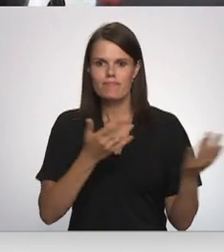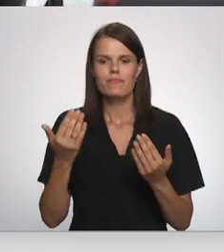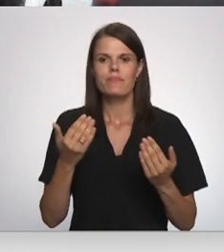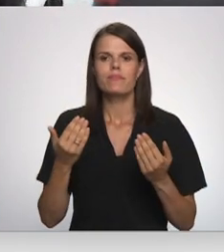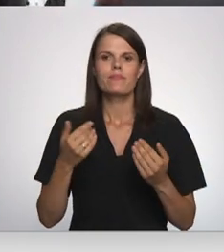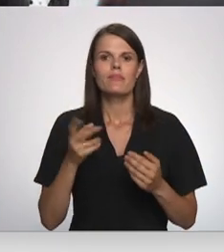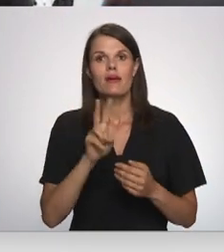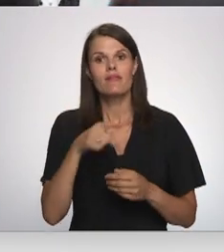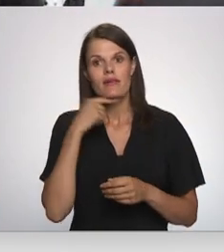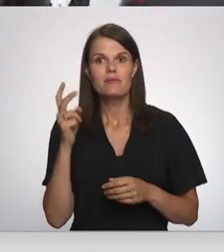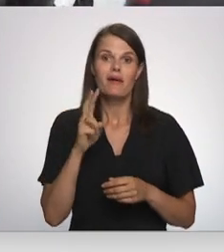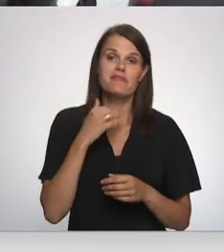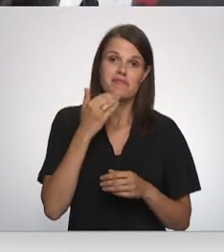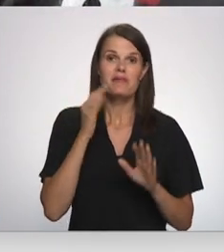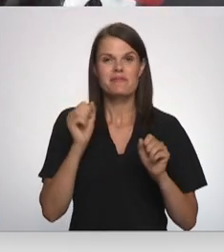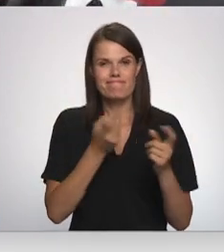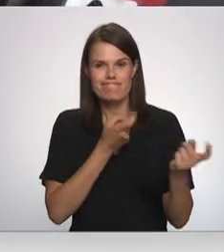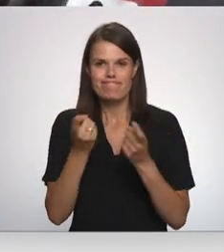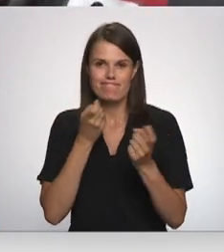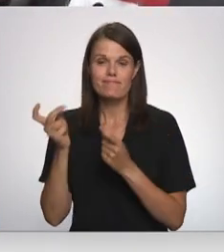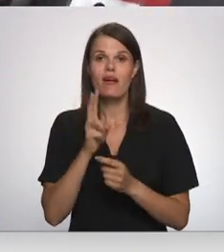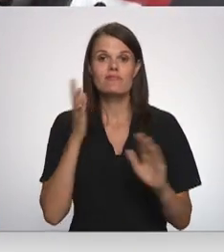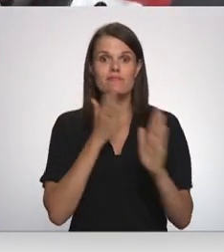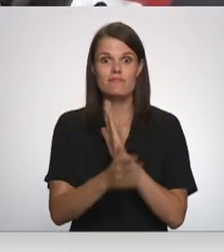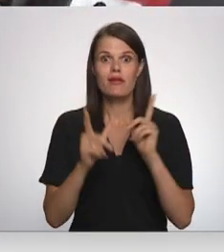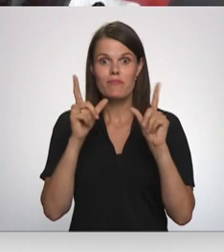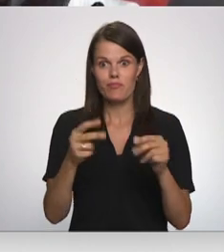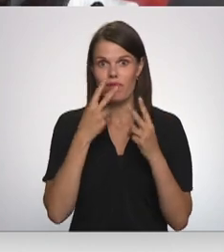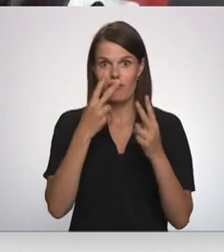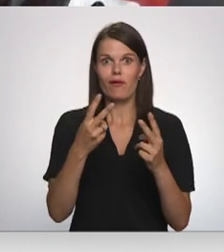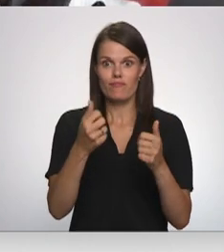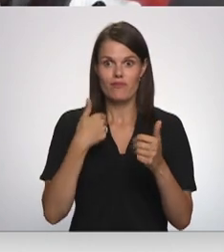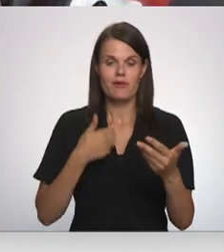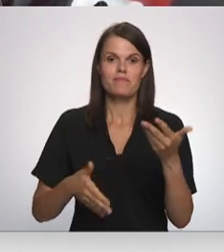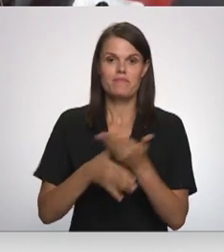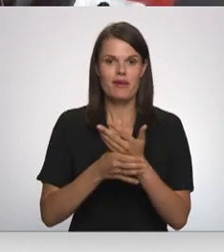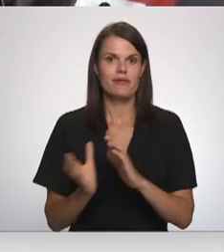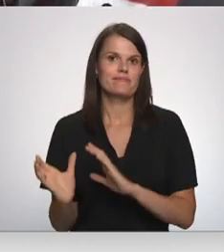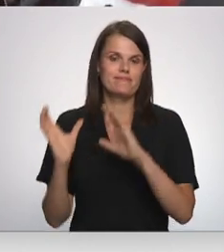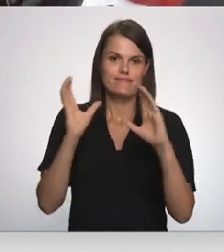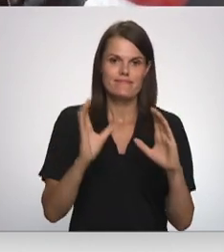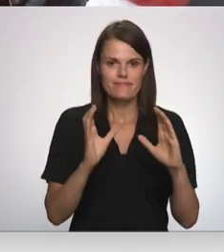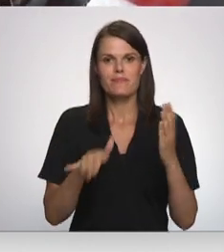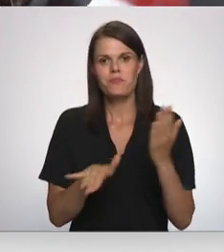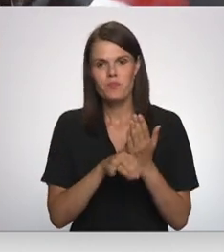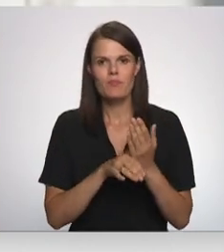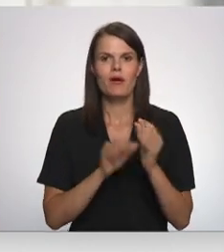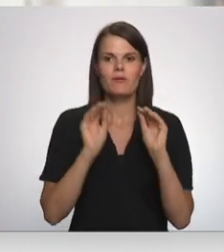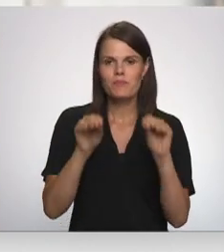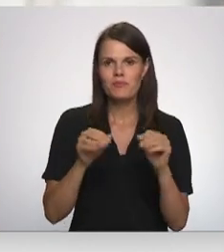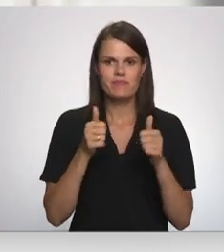šoreiz. Kurš negribot, bet tiek kurš garām braucot, piebraucot, palīdzēšu tev uzcelt, palīdzēsim